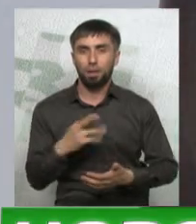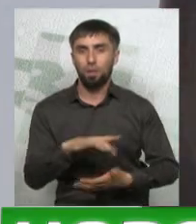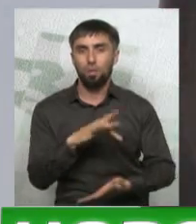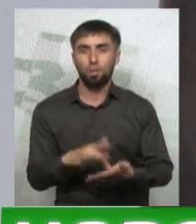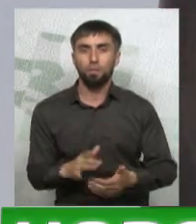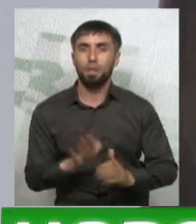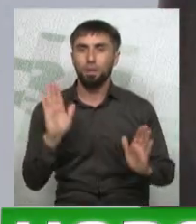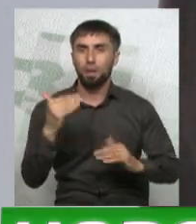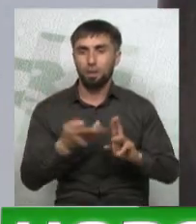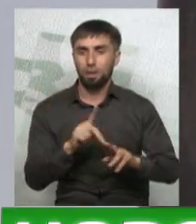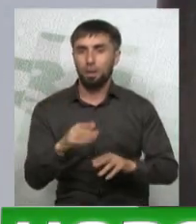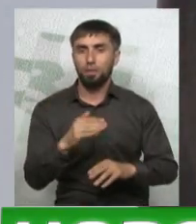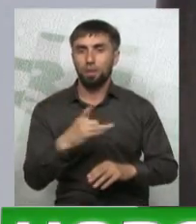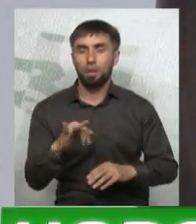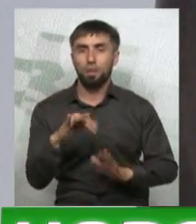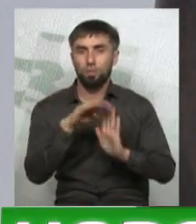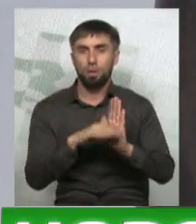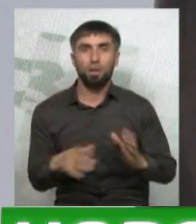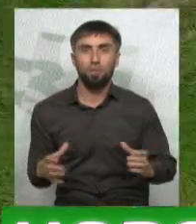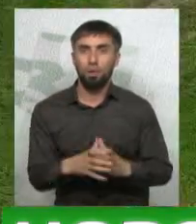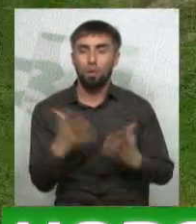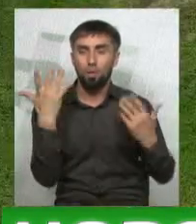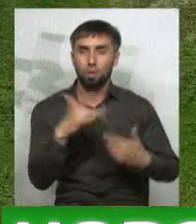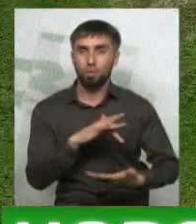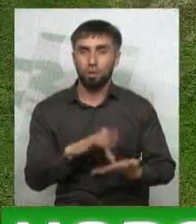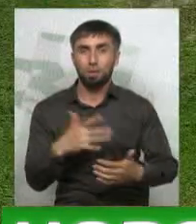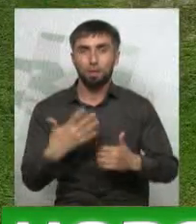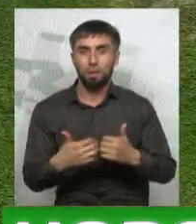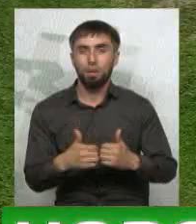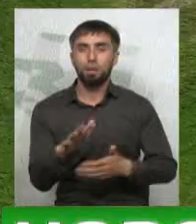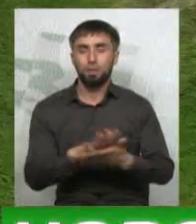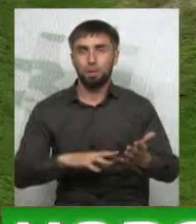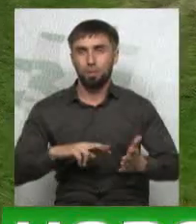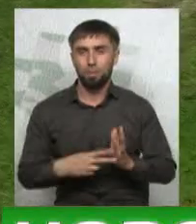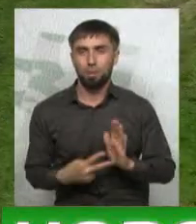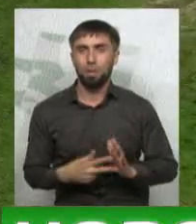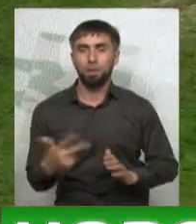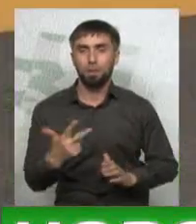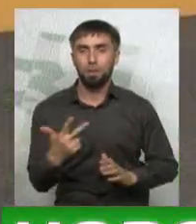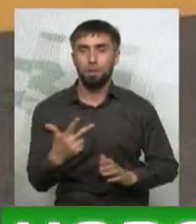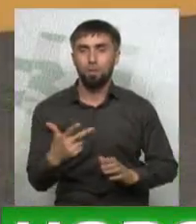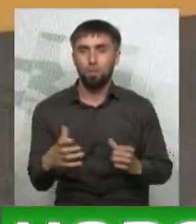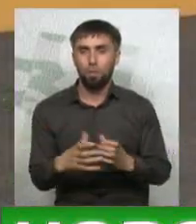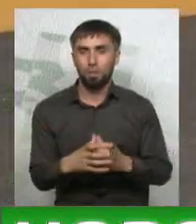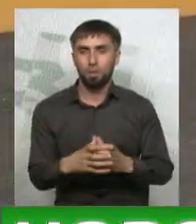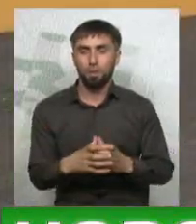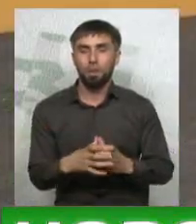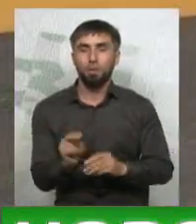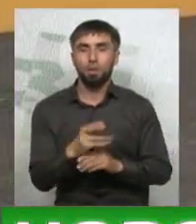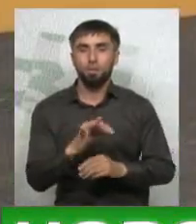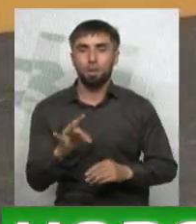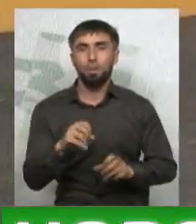города. В рамках этой же федеральной программы формирования комфортной городской среды в дальнейшем планируется третье комплексное благоустройство